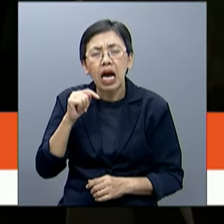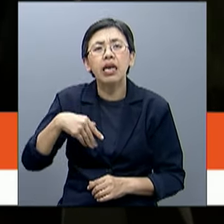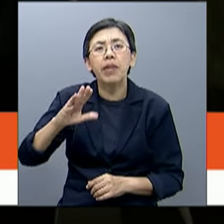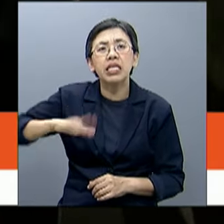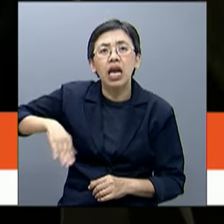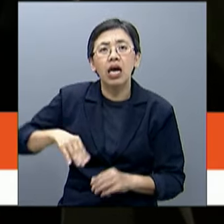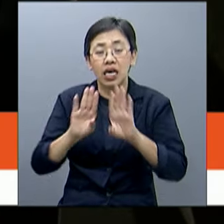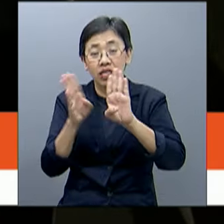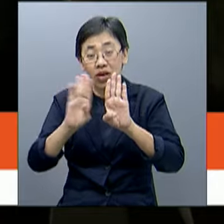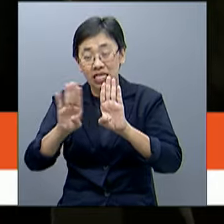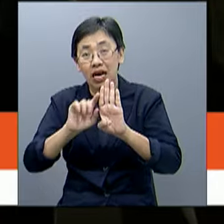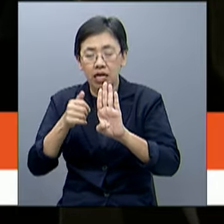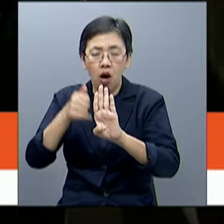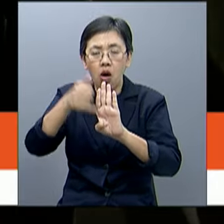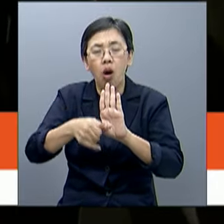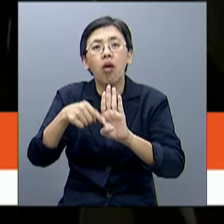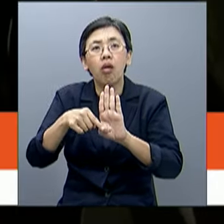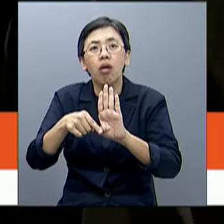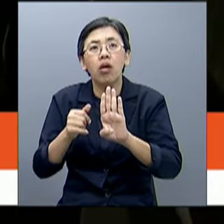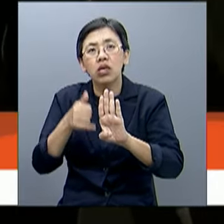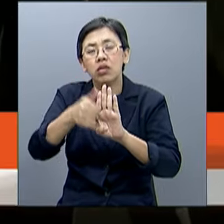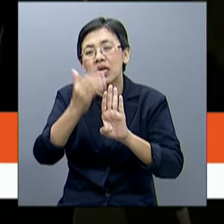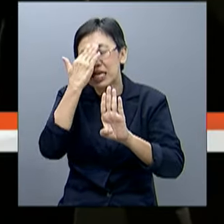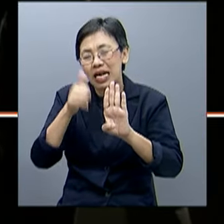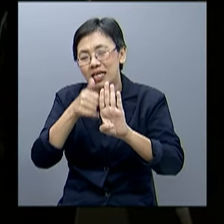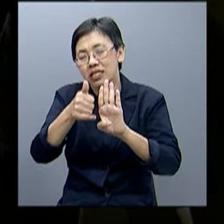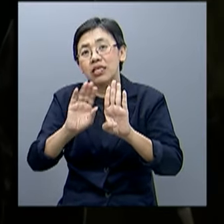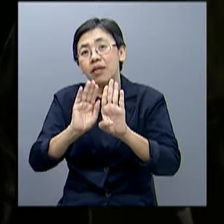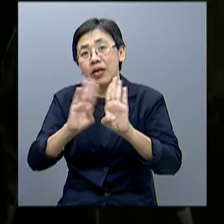าต่างเนี่ยออกไปทางหลังเนี่ยพอดหน้าบ้านเนี่ย คร ับ